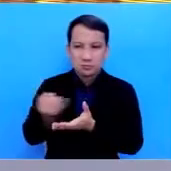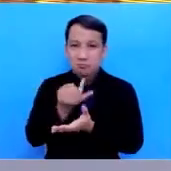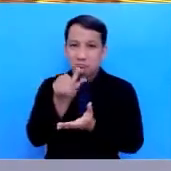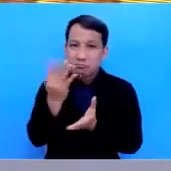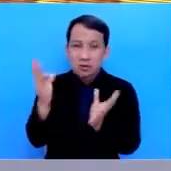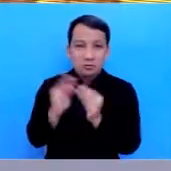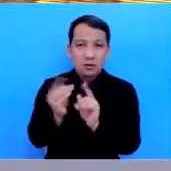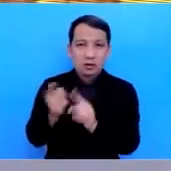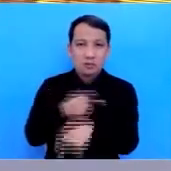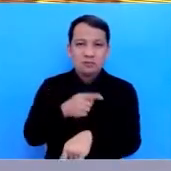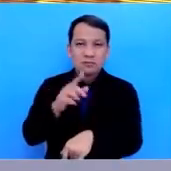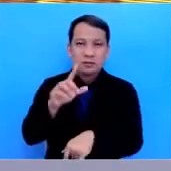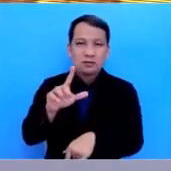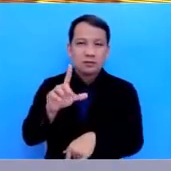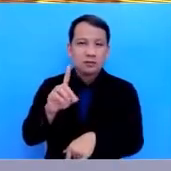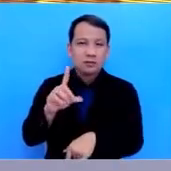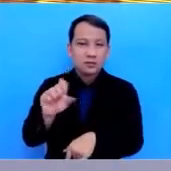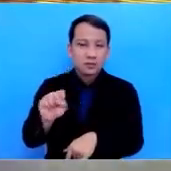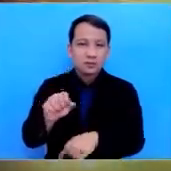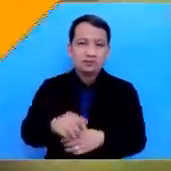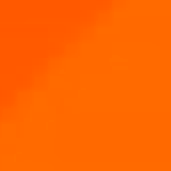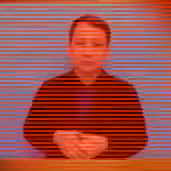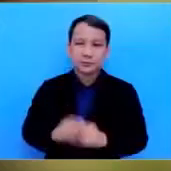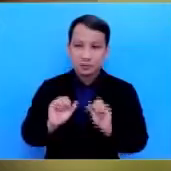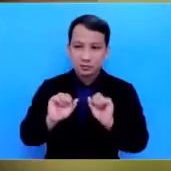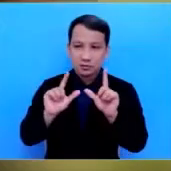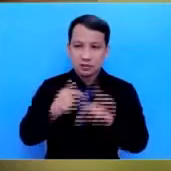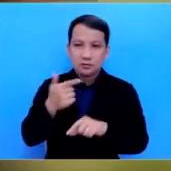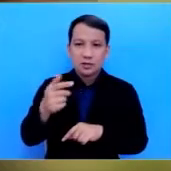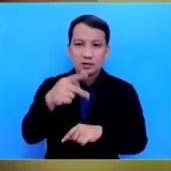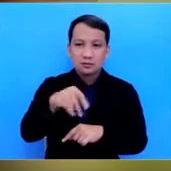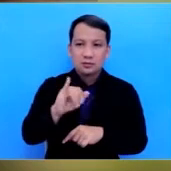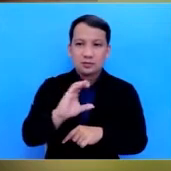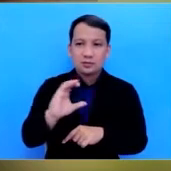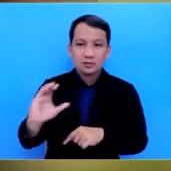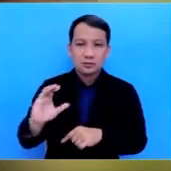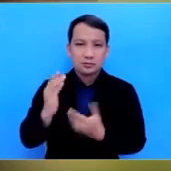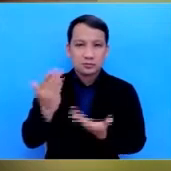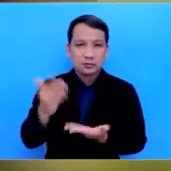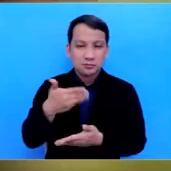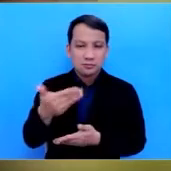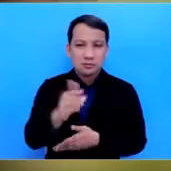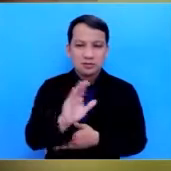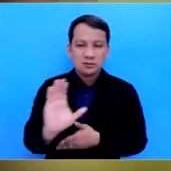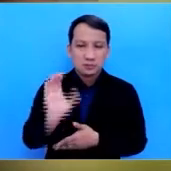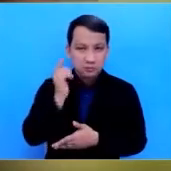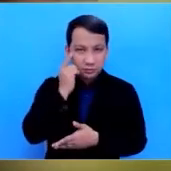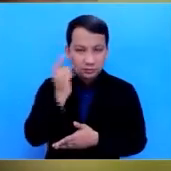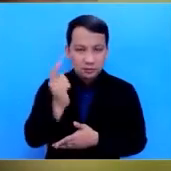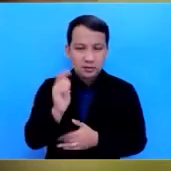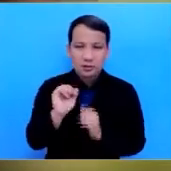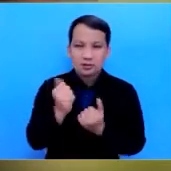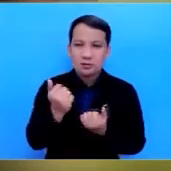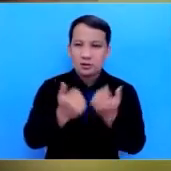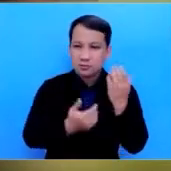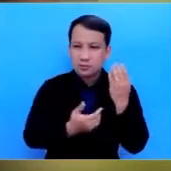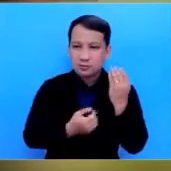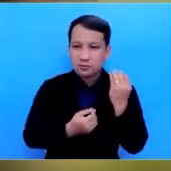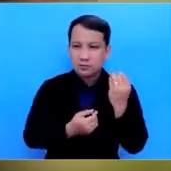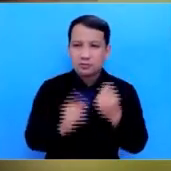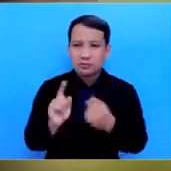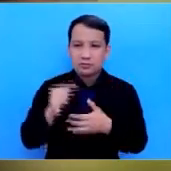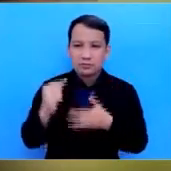manggagaling sa Lanao del Sur. At live mula sa PICC, nasa frontline ng balitang yan si Greg Gregorio. Greg, anong update dyan?